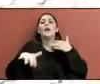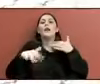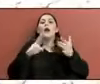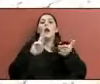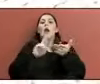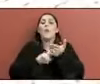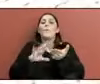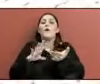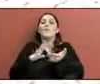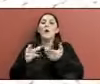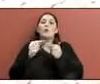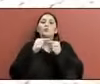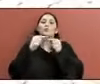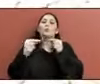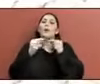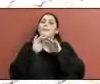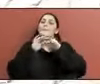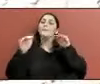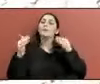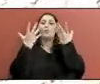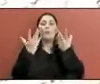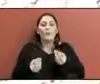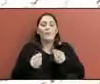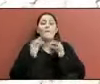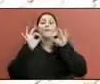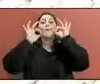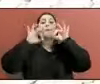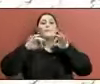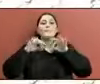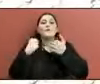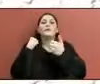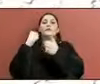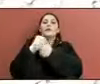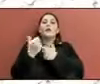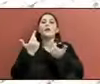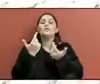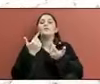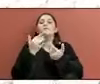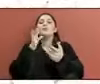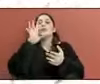raporu vardır, süresi bitmiştir. Hemen ilgili hastaneden tüm